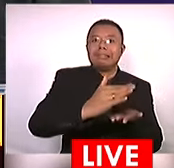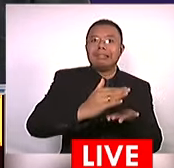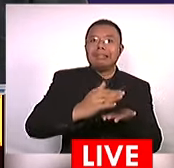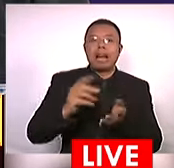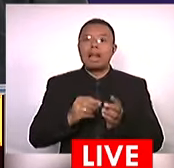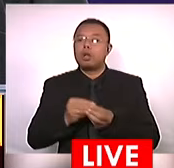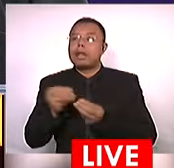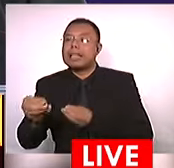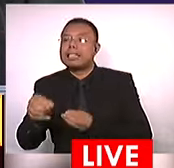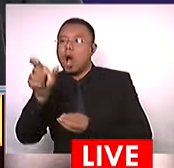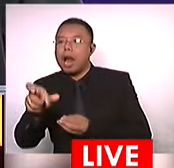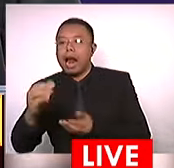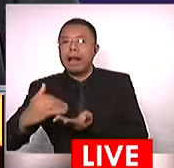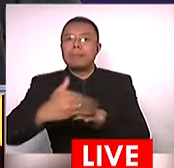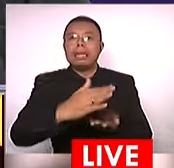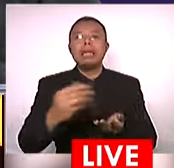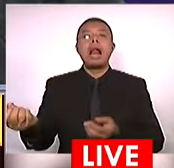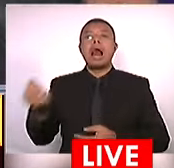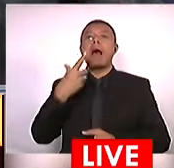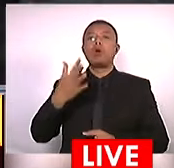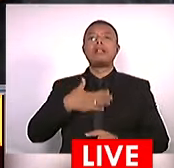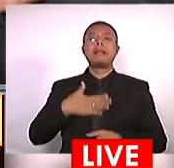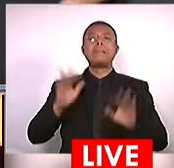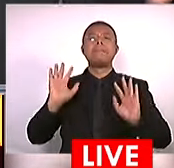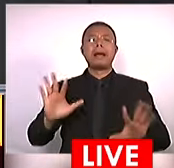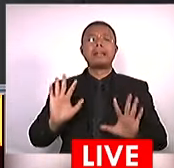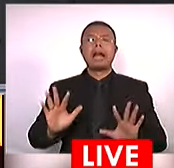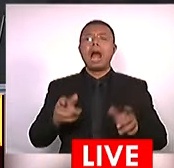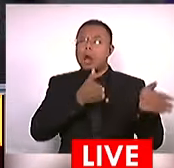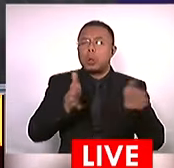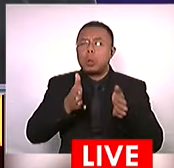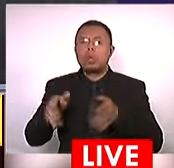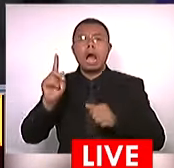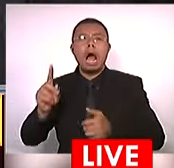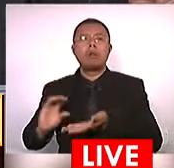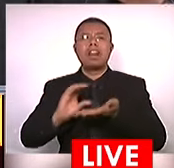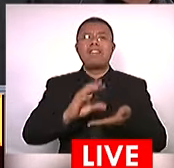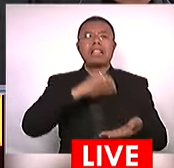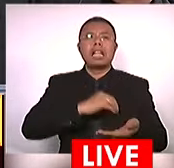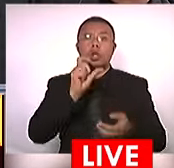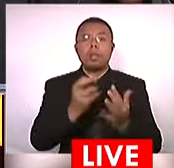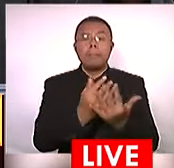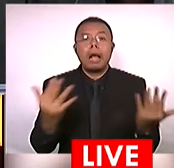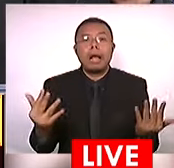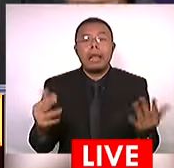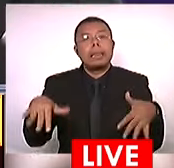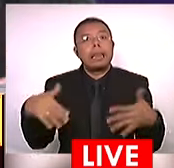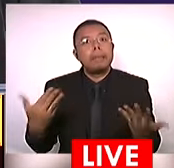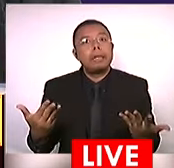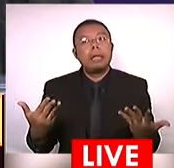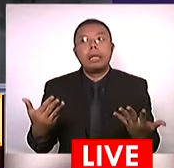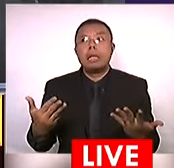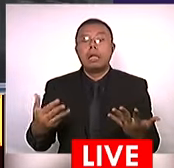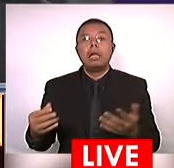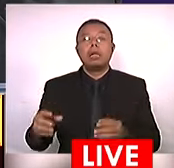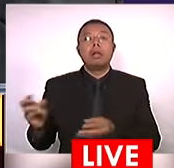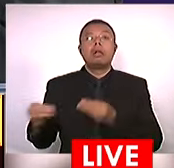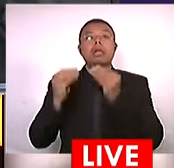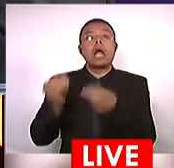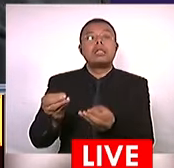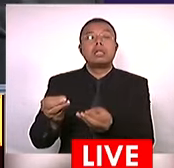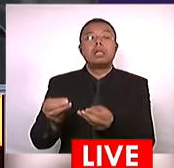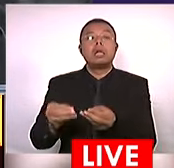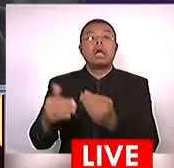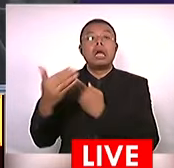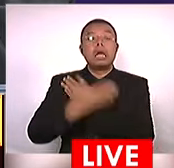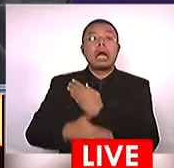lewat Sia itu laporan yang masuk ke saya ada urusan yang urusan harusnya diinvestasikan untuk rakyat itu malah disentralisasi ke